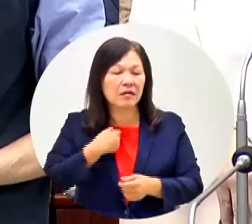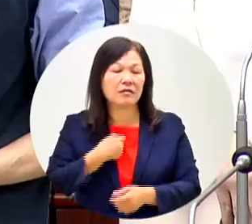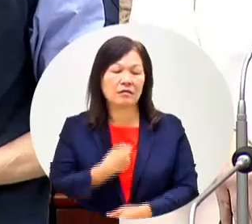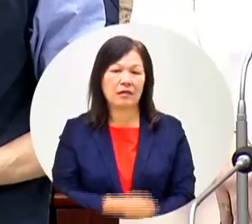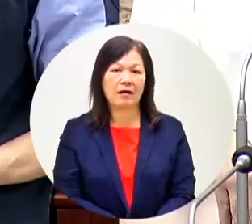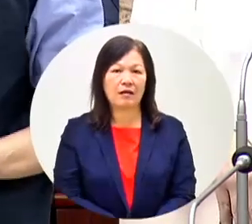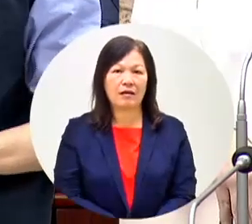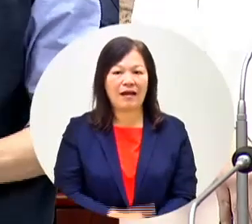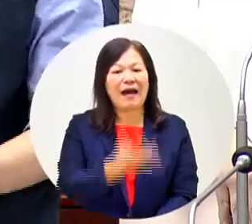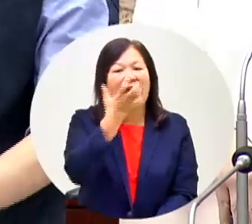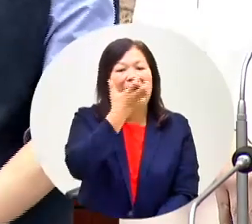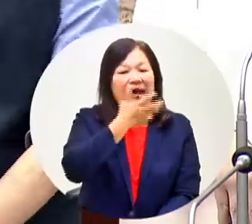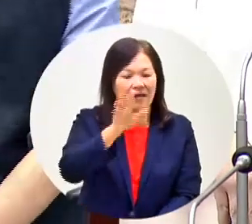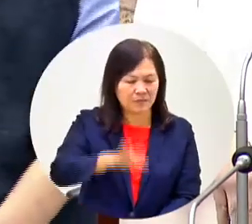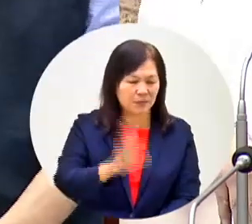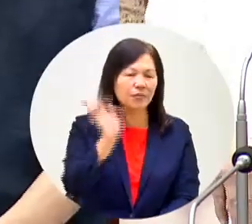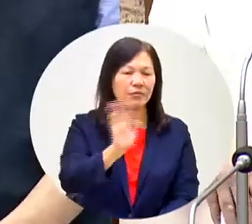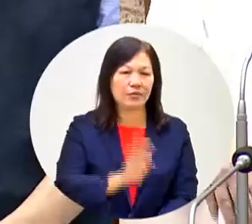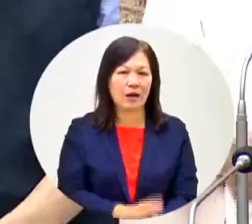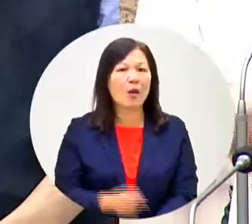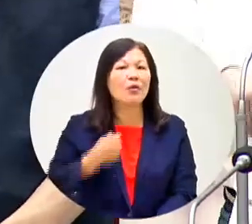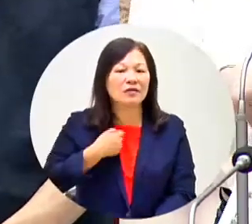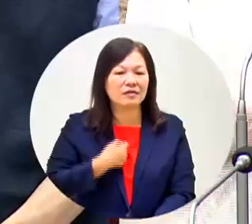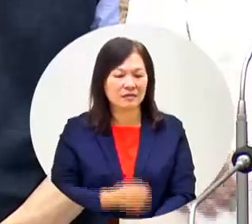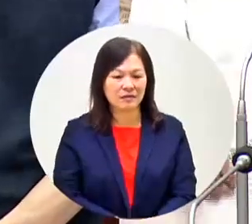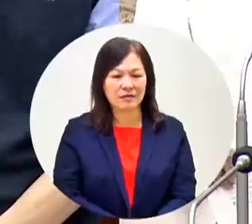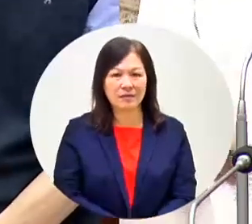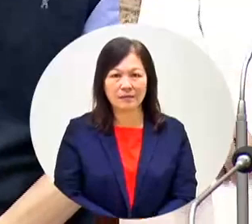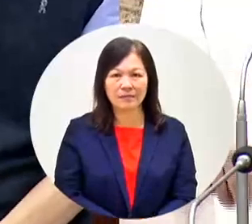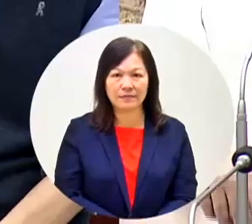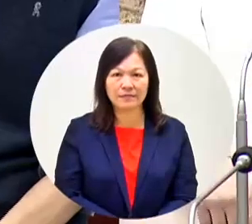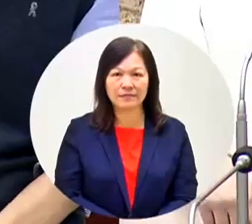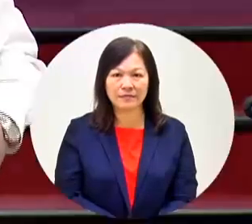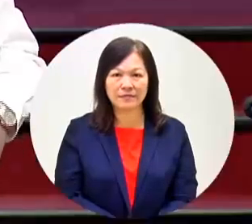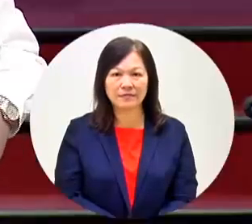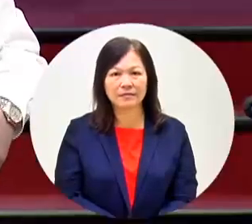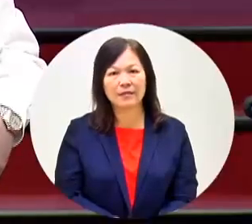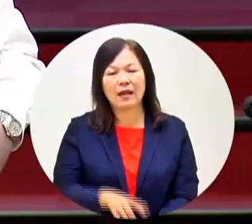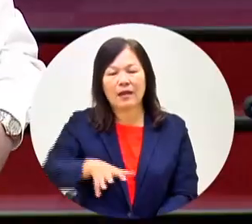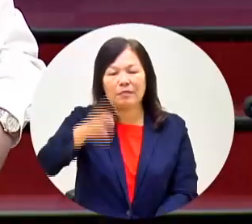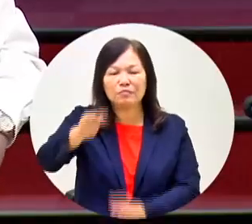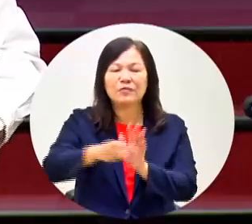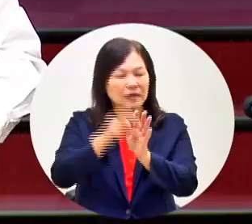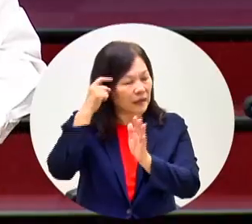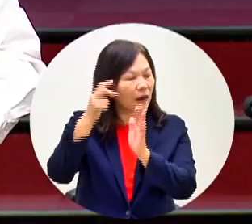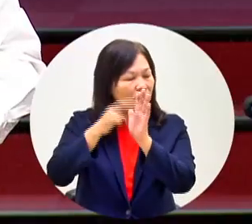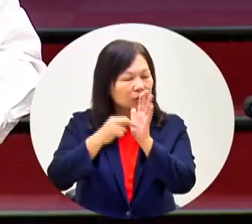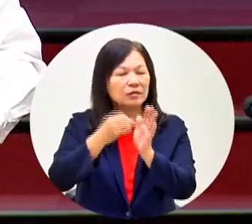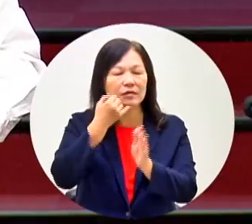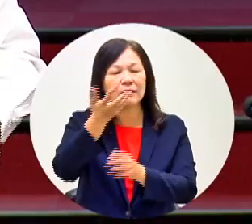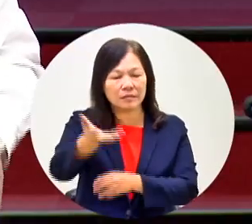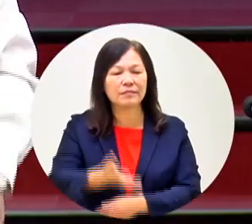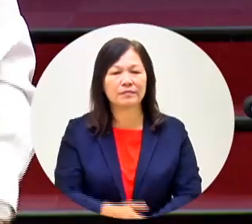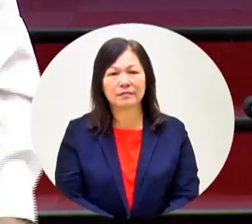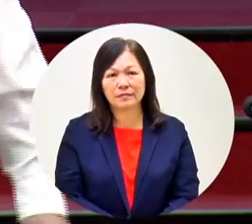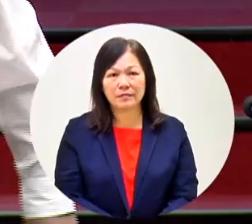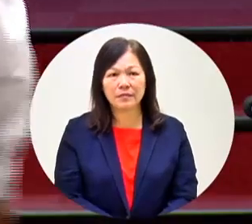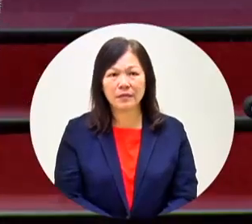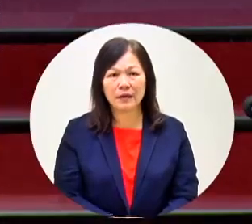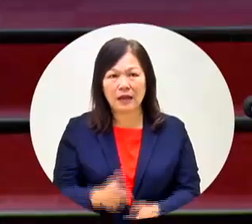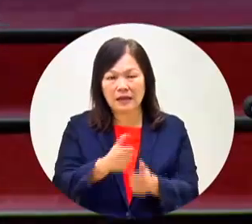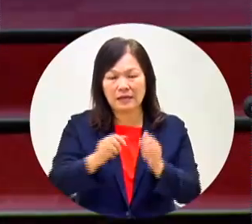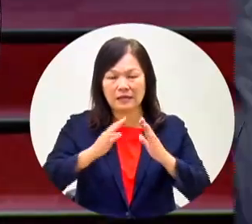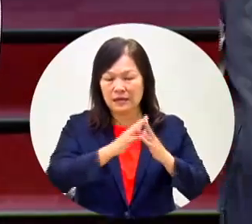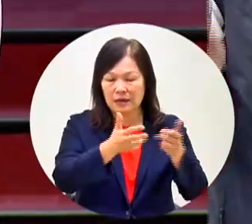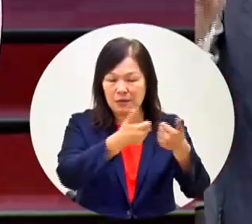按知影款啦，知影就好。来，局长你要讲啊，你讲啊。 谢谢，谢谢议长，谢谢吴议员。啊，阮